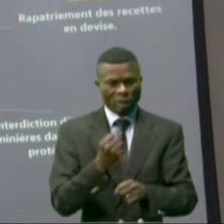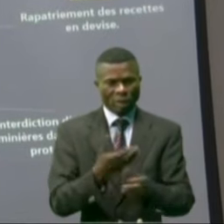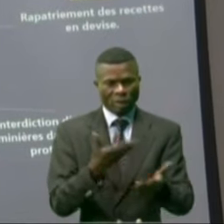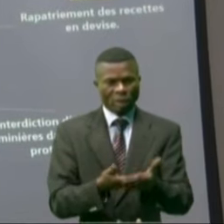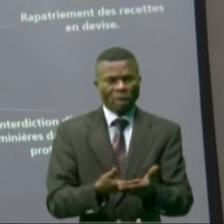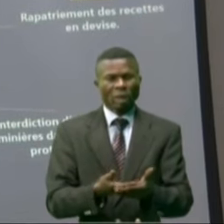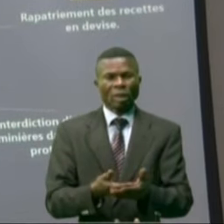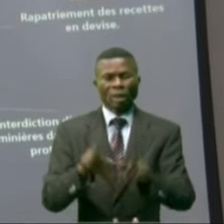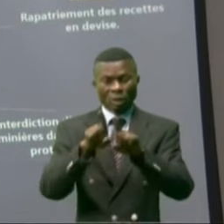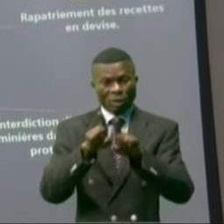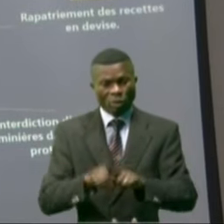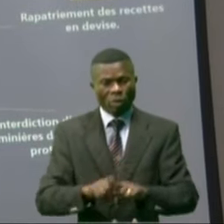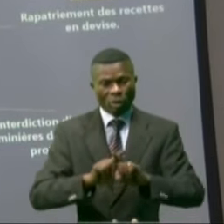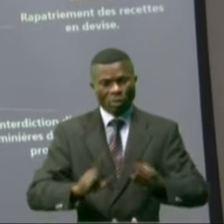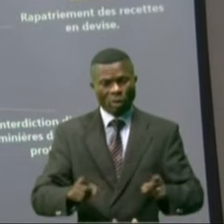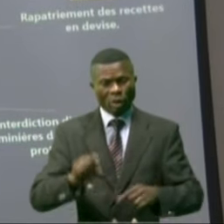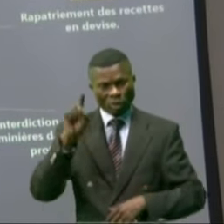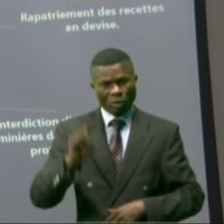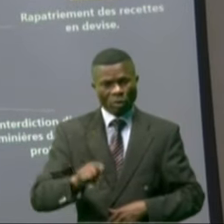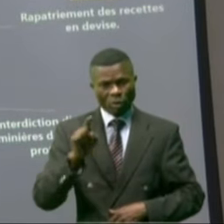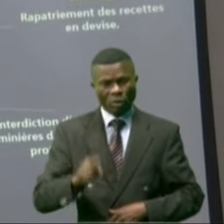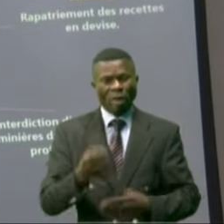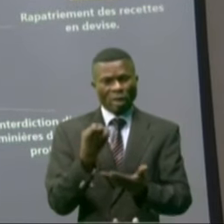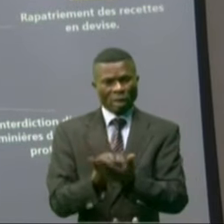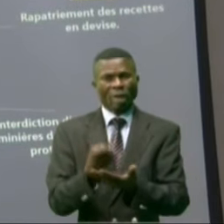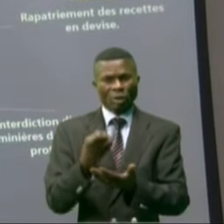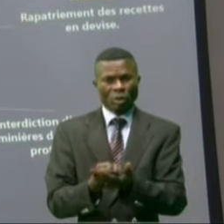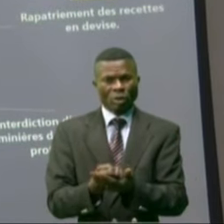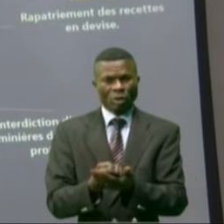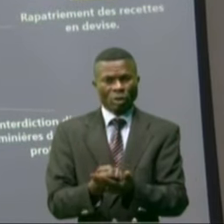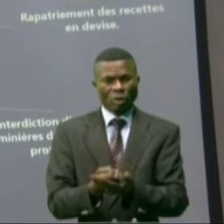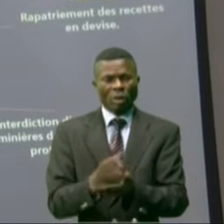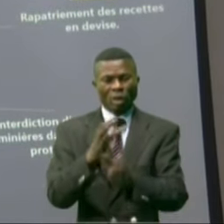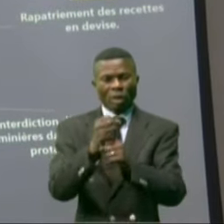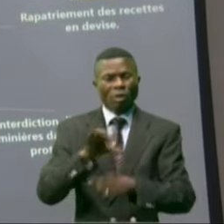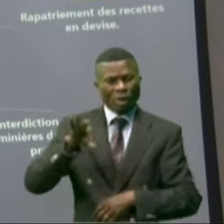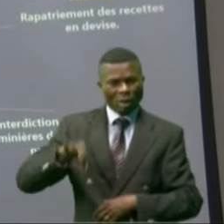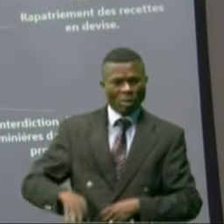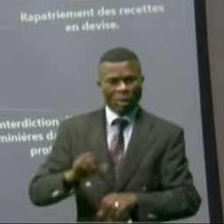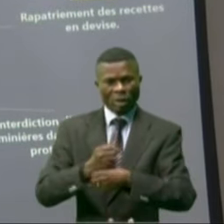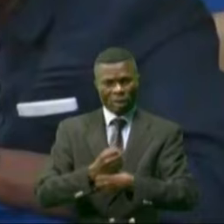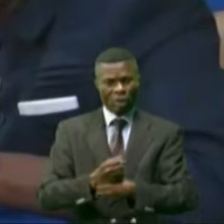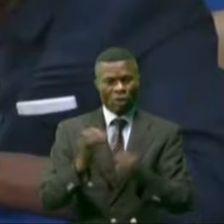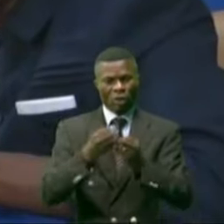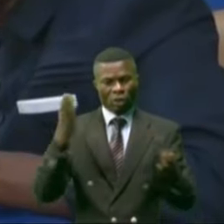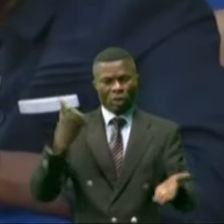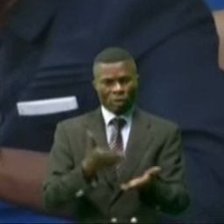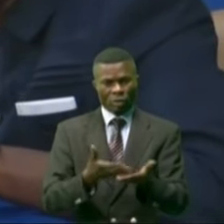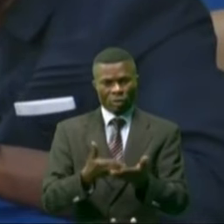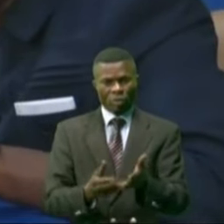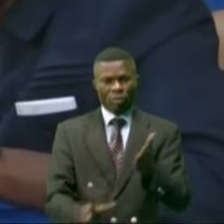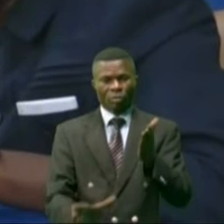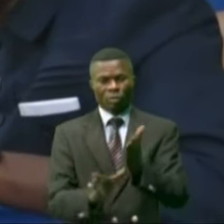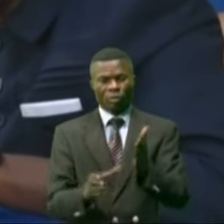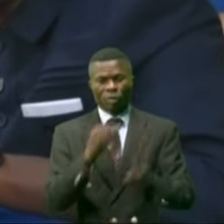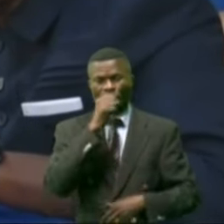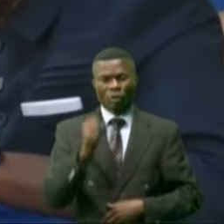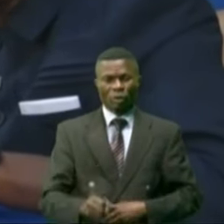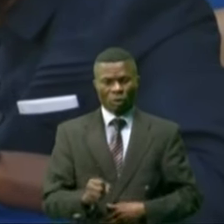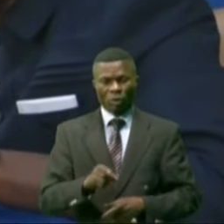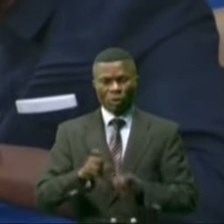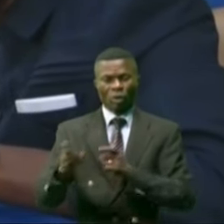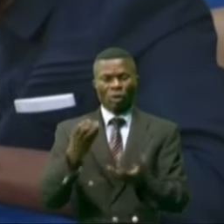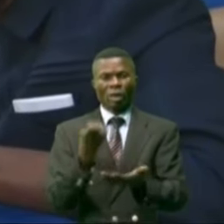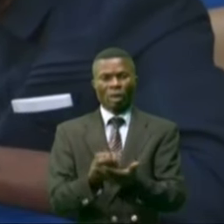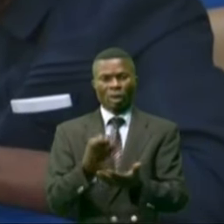vous. Mais il faut que l'économie bénéficie par la création des richesses. Le vice-doyen de la faculté de